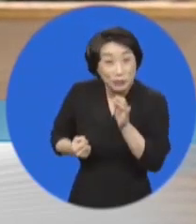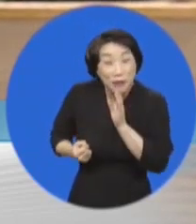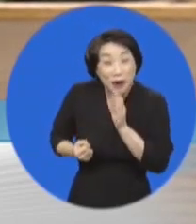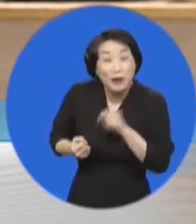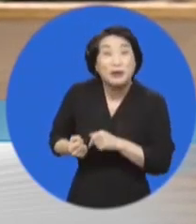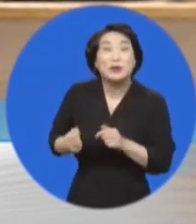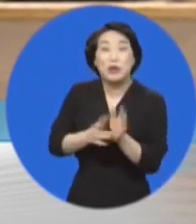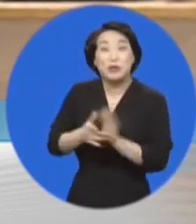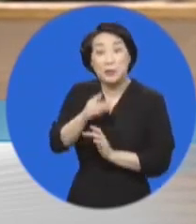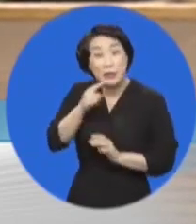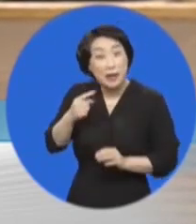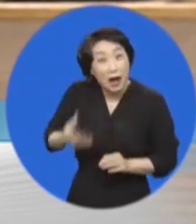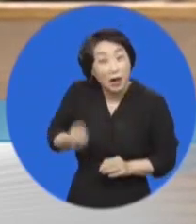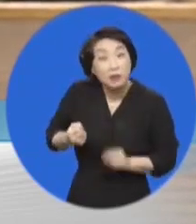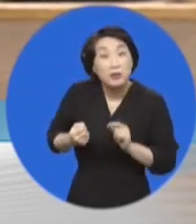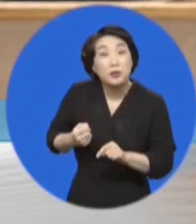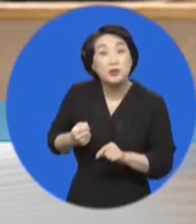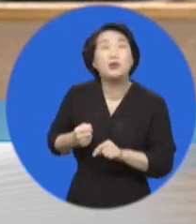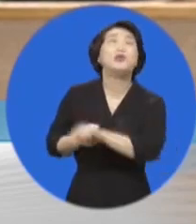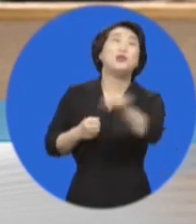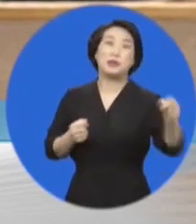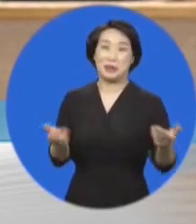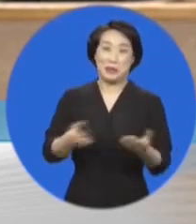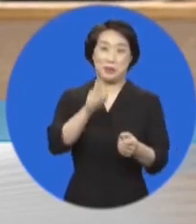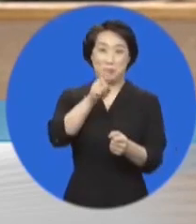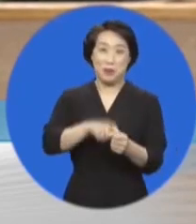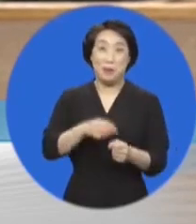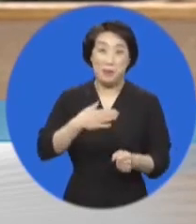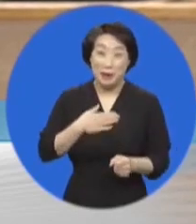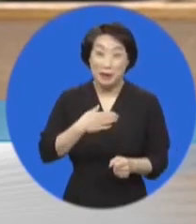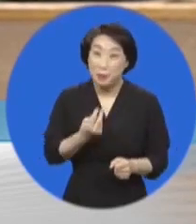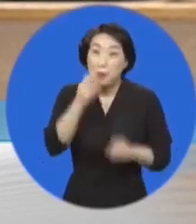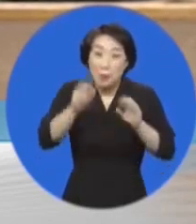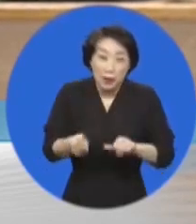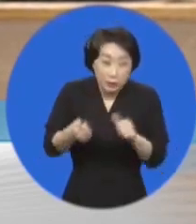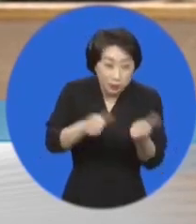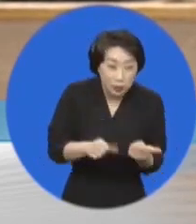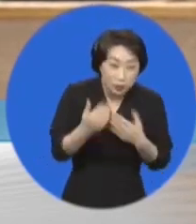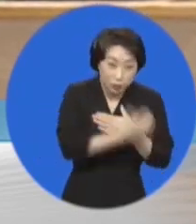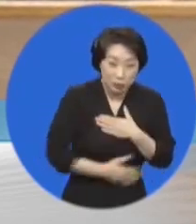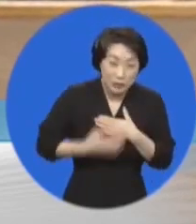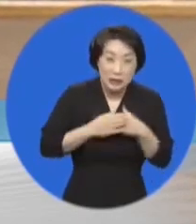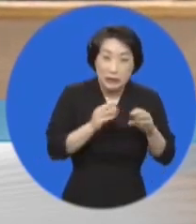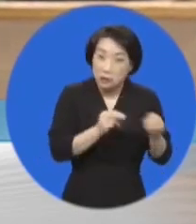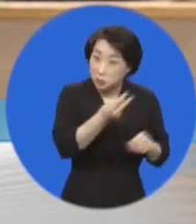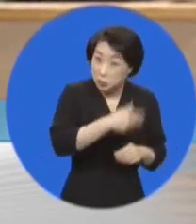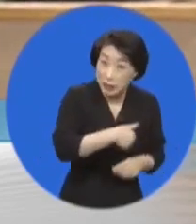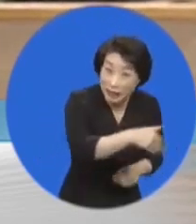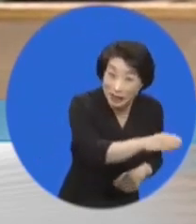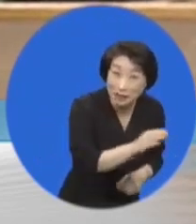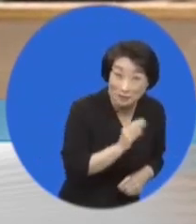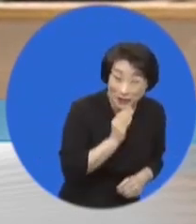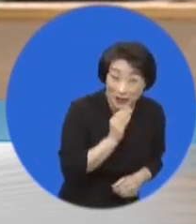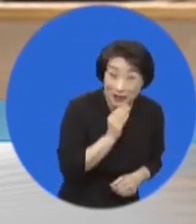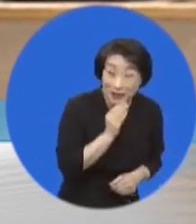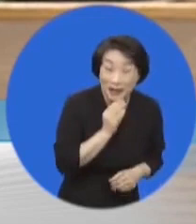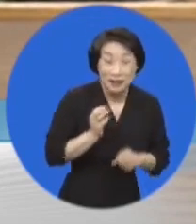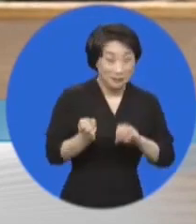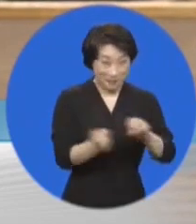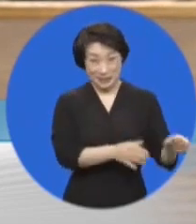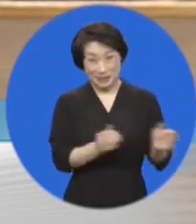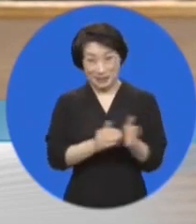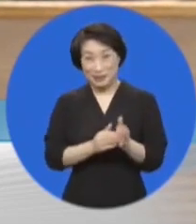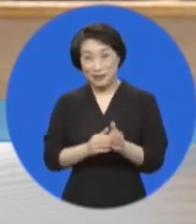것이 그거 들라고 있는 거예요. 내 모습 딱 떨어지면 육체는 흙으로 그냥 대동댕이